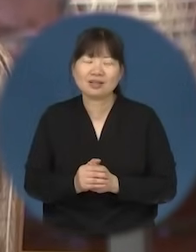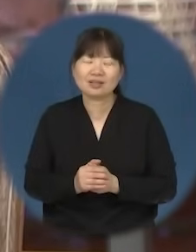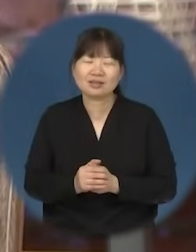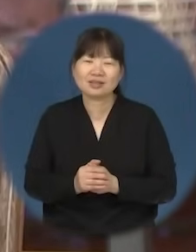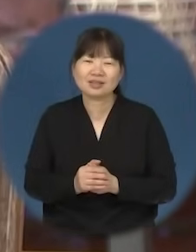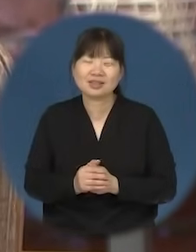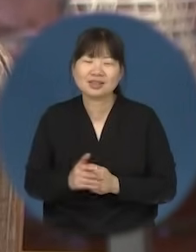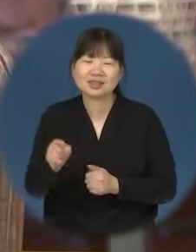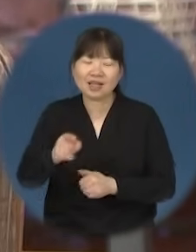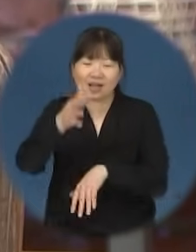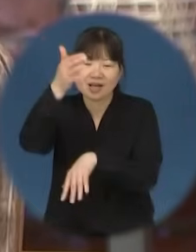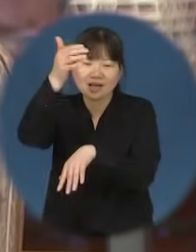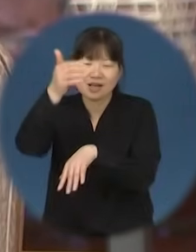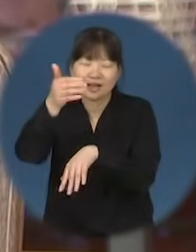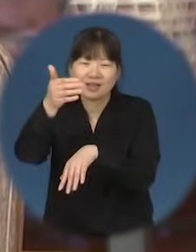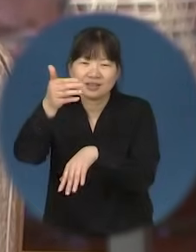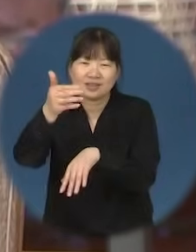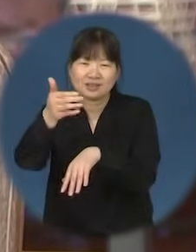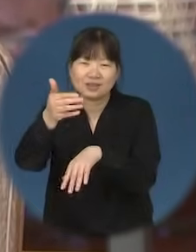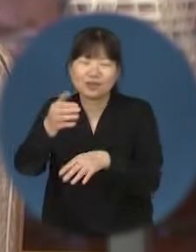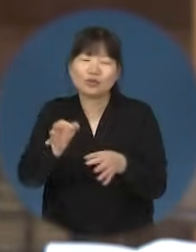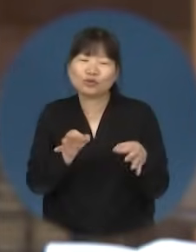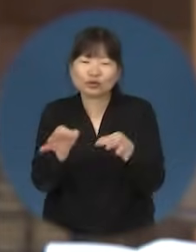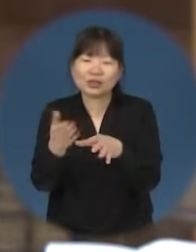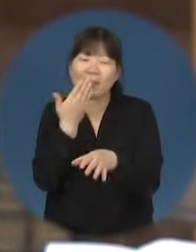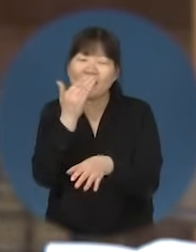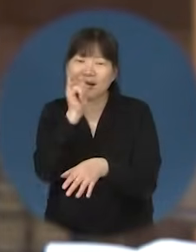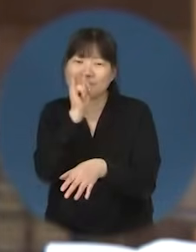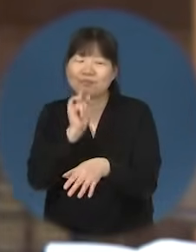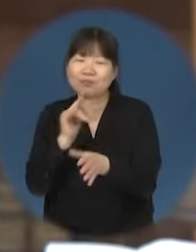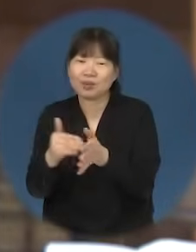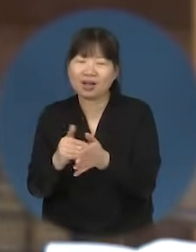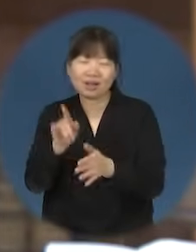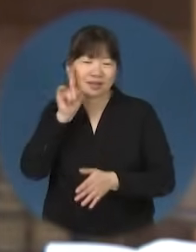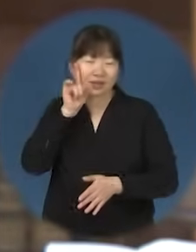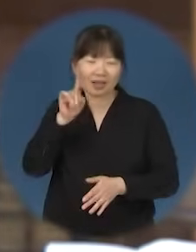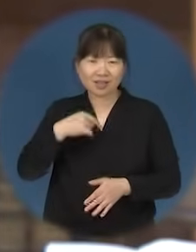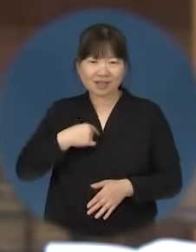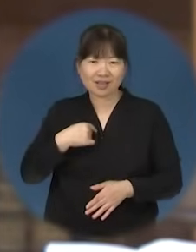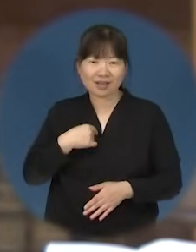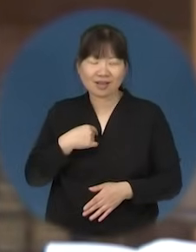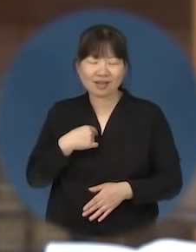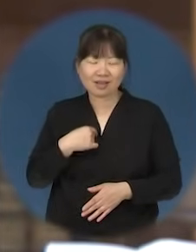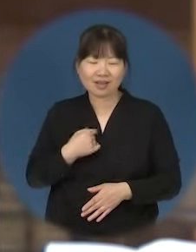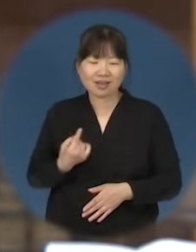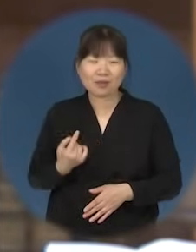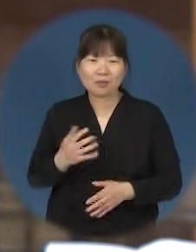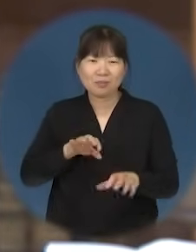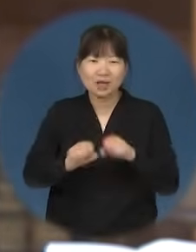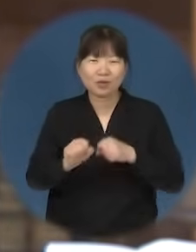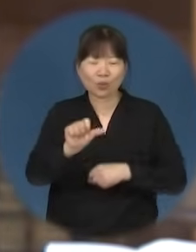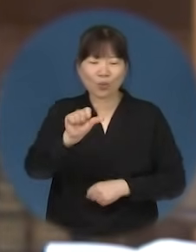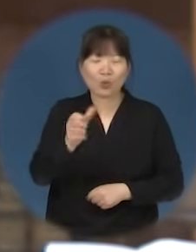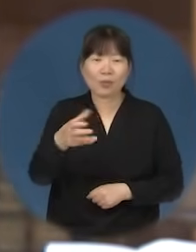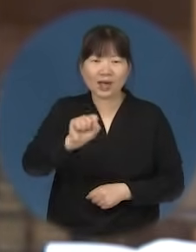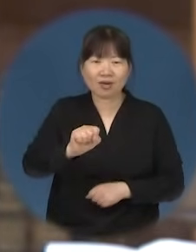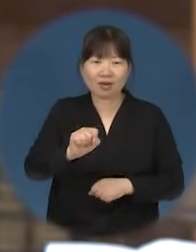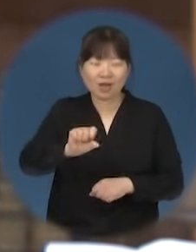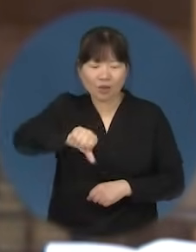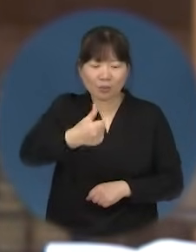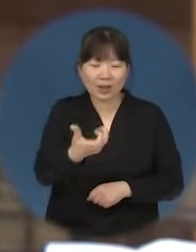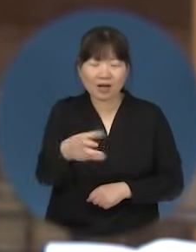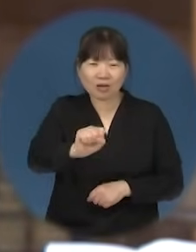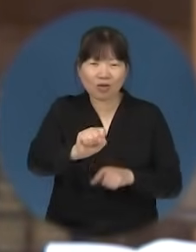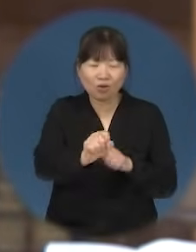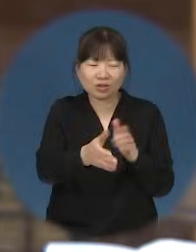예. 적금성이 되게 좋아지는 거죠. 그럼 당장 내일이라도 제가 예. 500억짜리 건물 하나 눈독